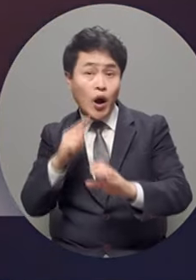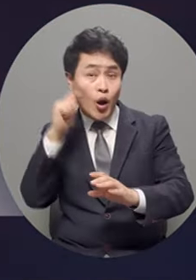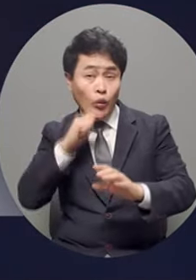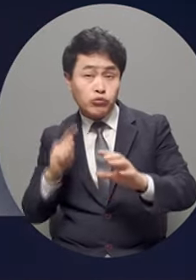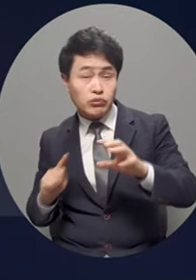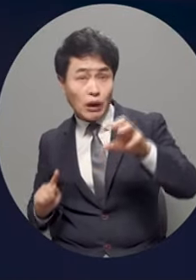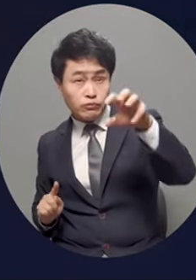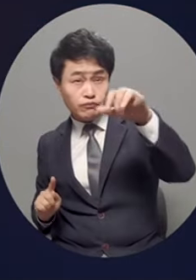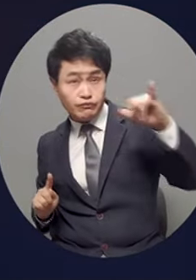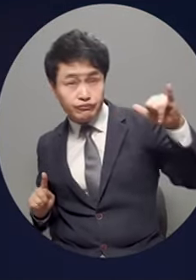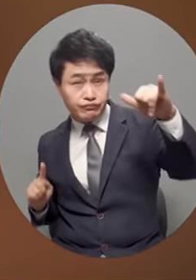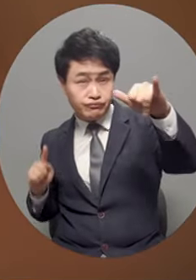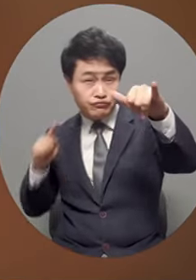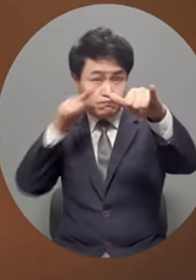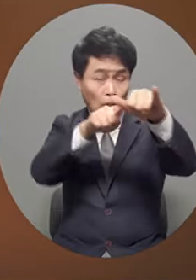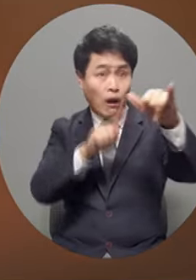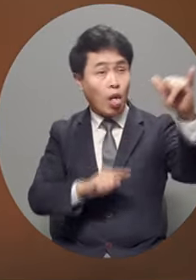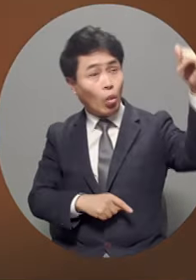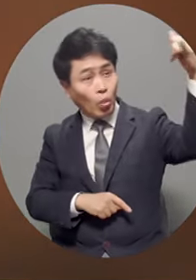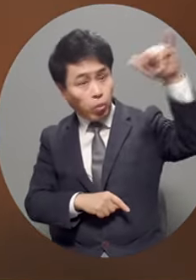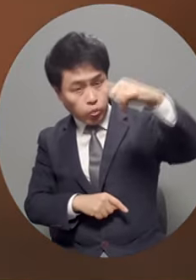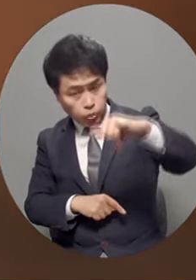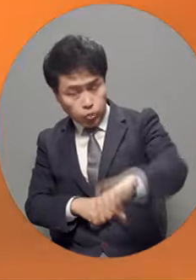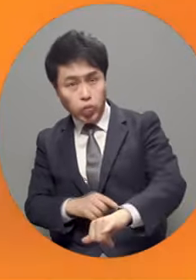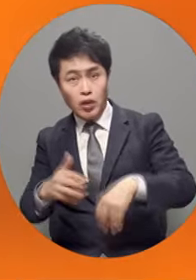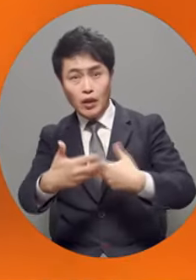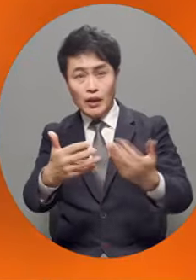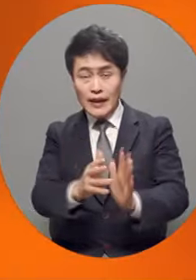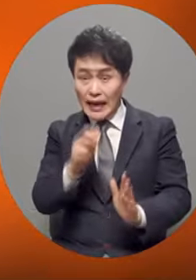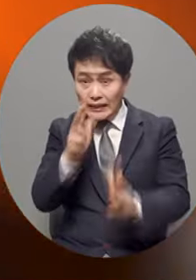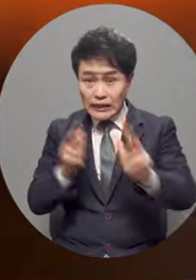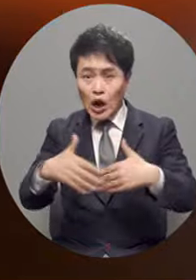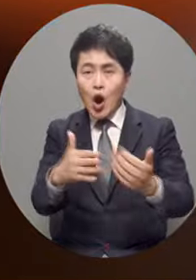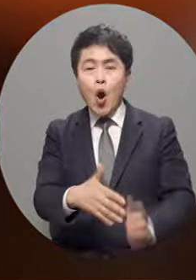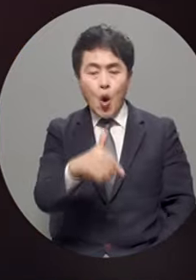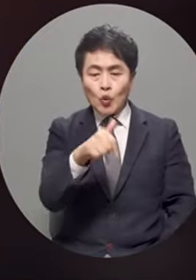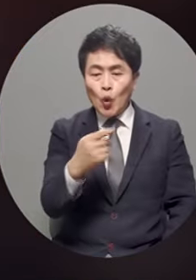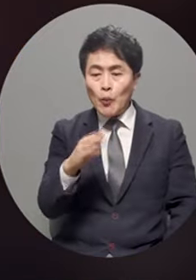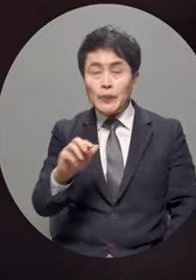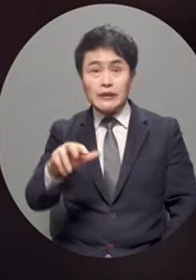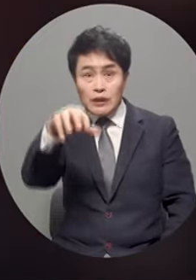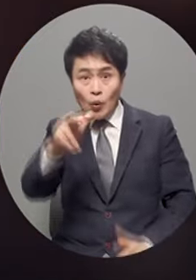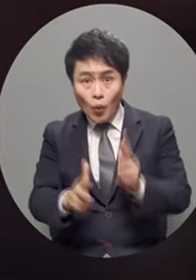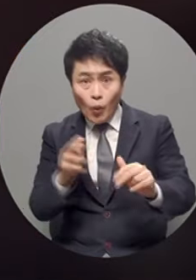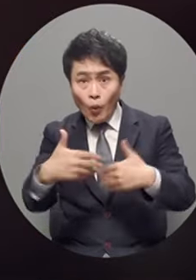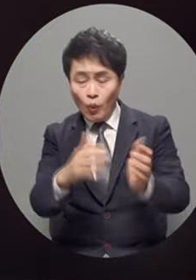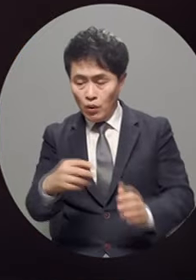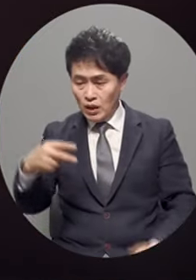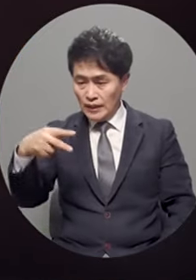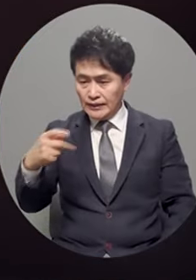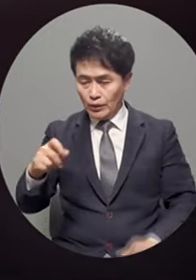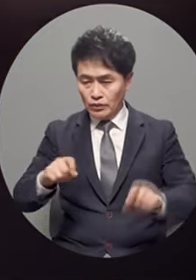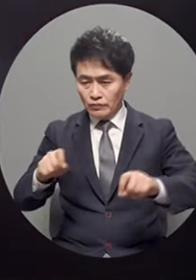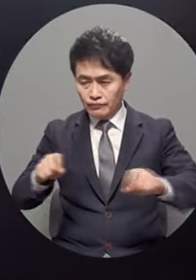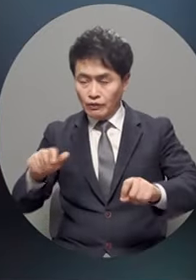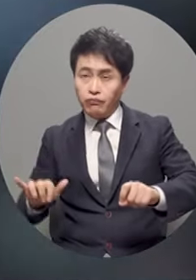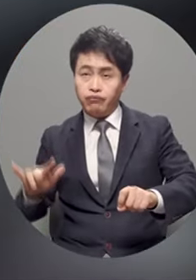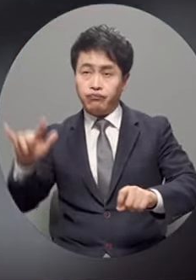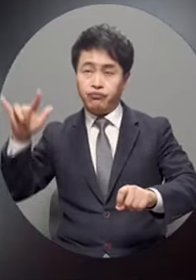공격으로 격추됐습니다. 러시아 최대 규모의 제철소인 노보리페츠크 공장에선 드론 공격으로 불길이